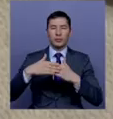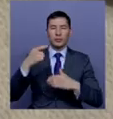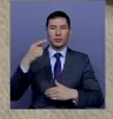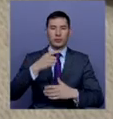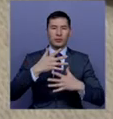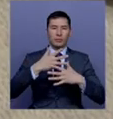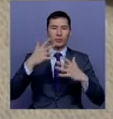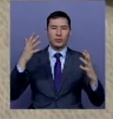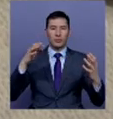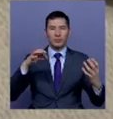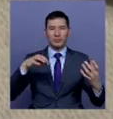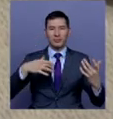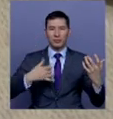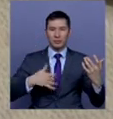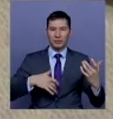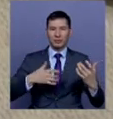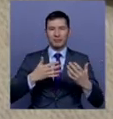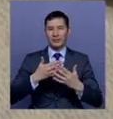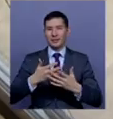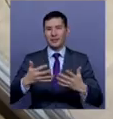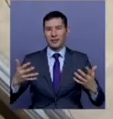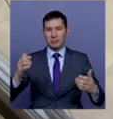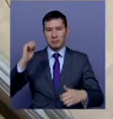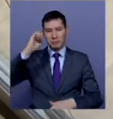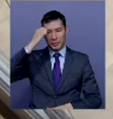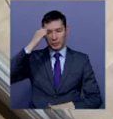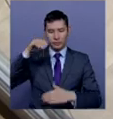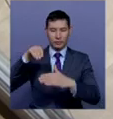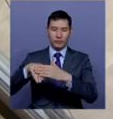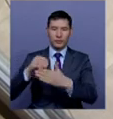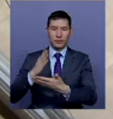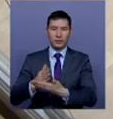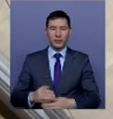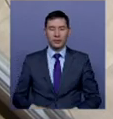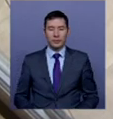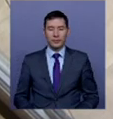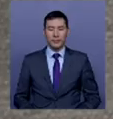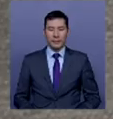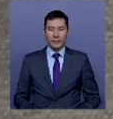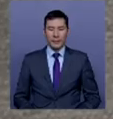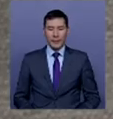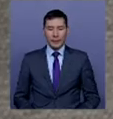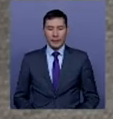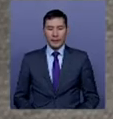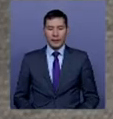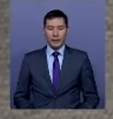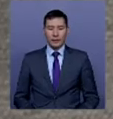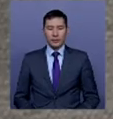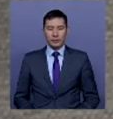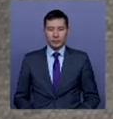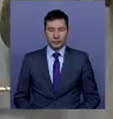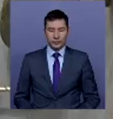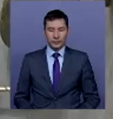астам музыкалық аспаптар сақталған. Келушілерге экспонаттар жайында толық мағлұмат беру үшін мәдениет ошағы заманауи ақпараттық